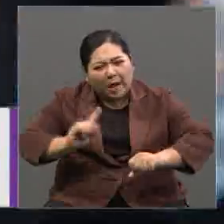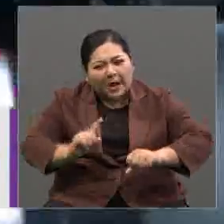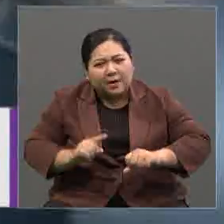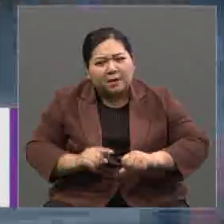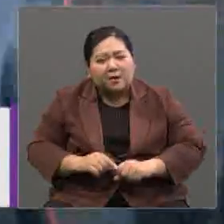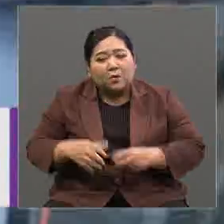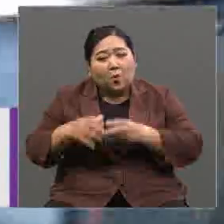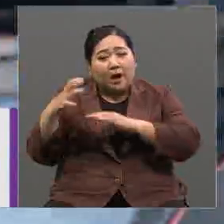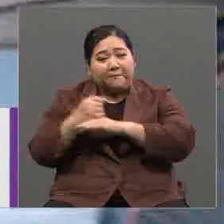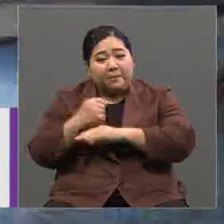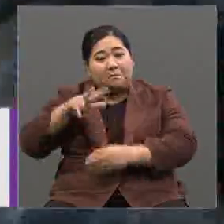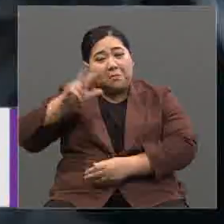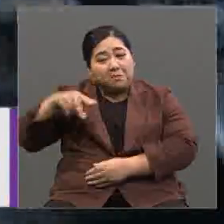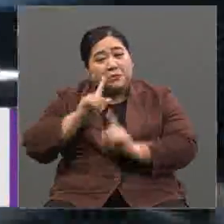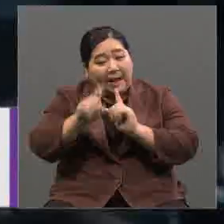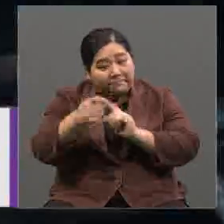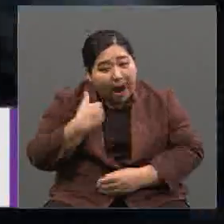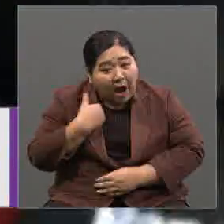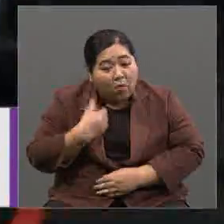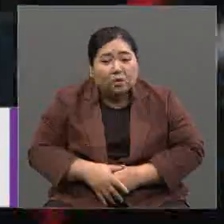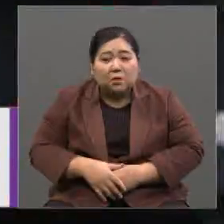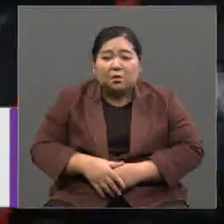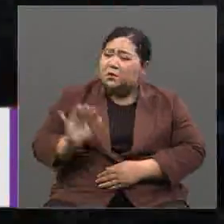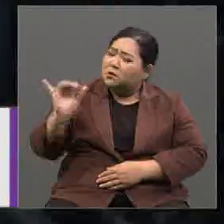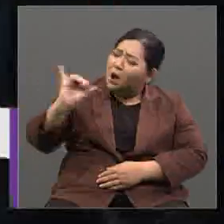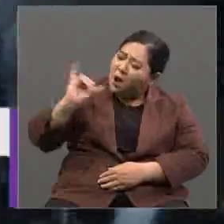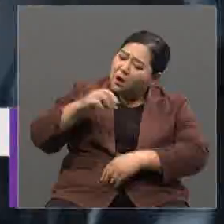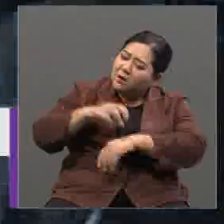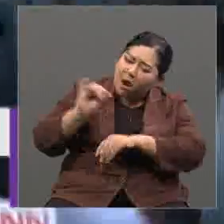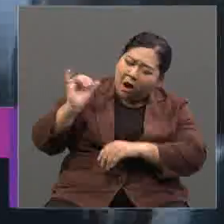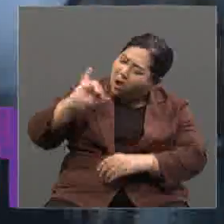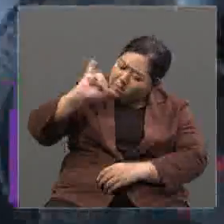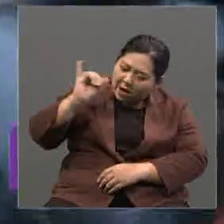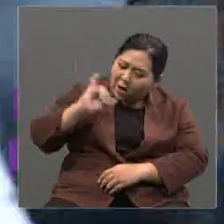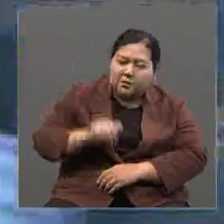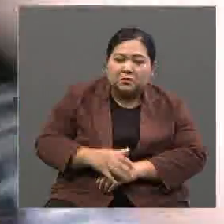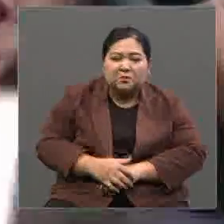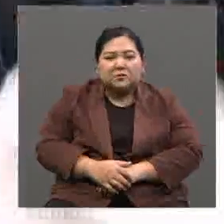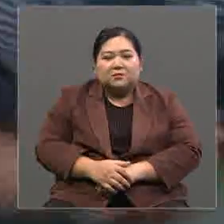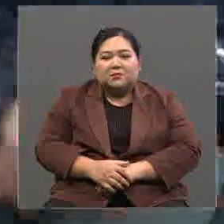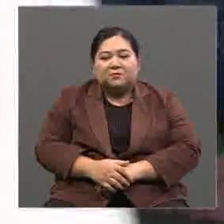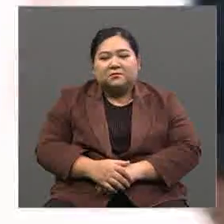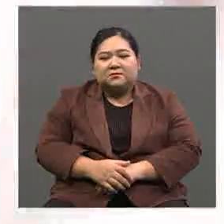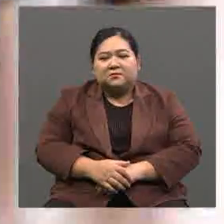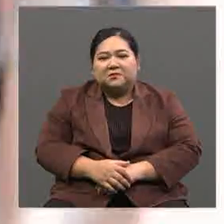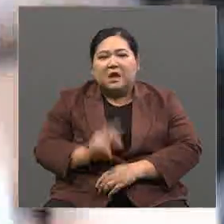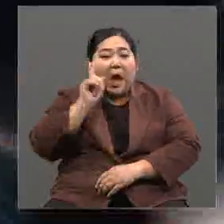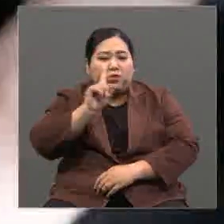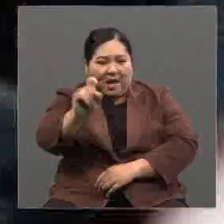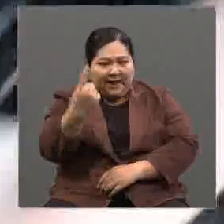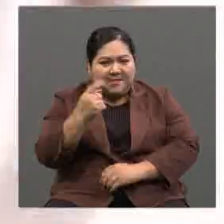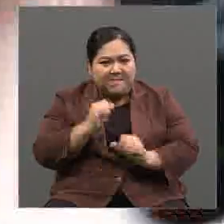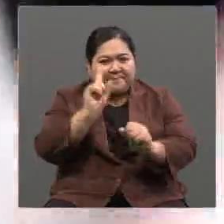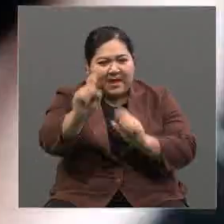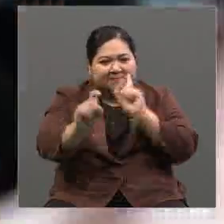ไงเขาติดต่อมาหรือยังพลเอกประวิตรก็ตอบย้ำว่ายังไม่ได้รับการติดต่ออะไรเลยแต่มาดูคำถามต่อไปน ะ ที่ผู้สื่อข่าวพยาย